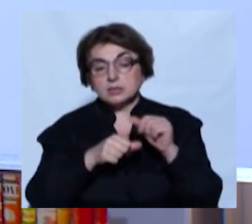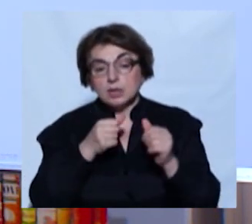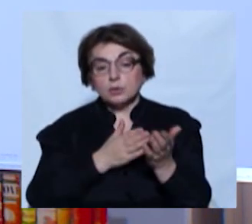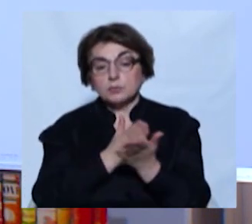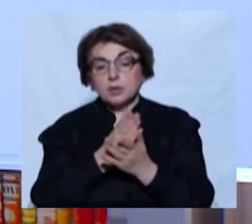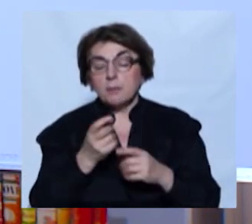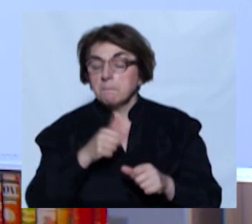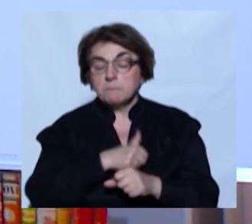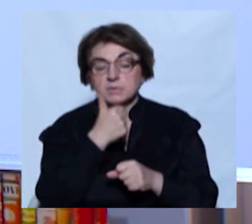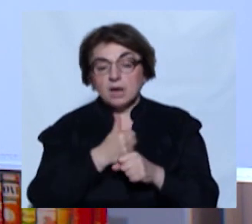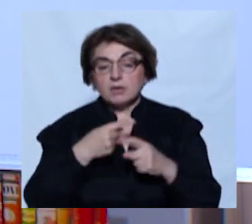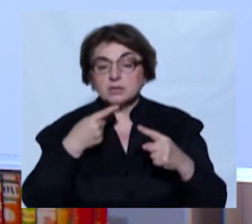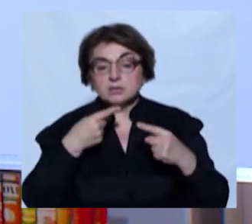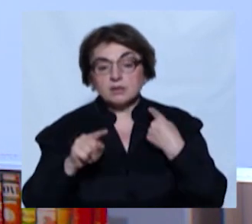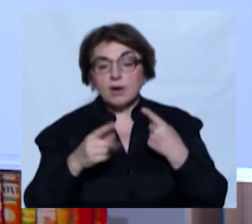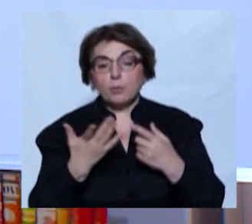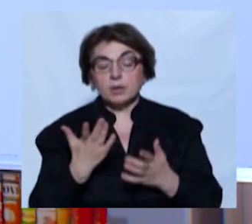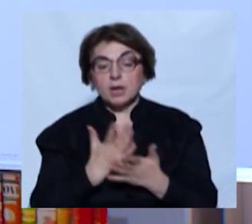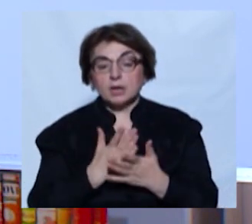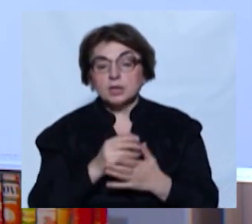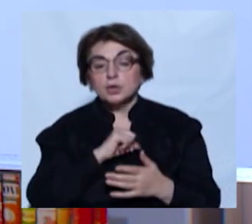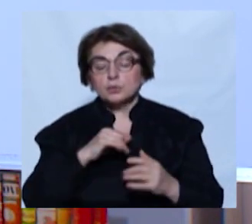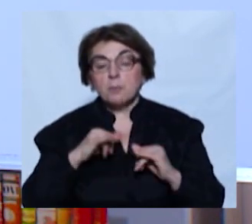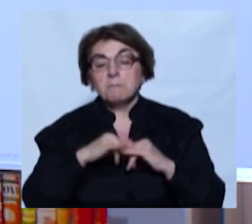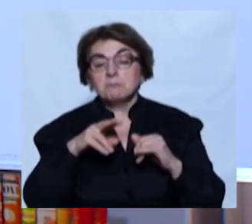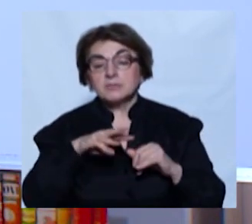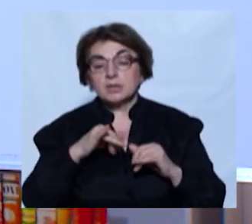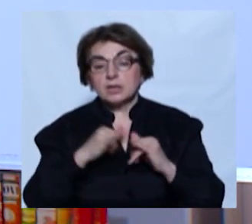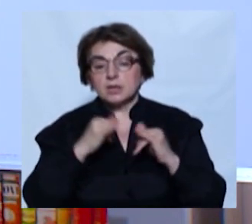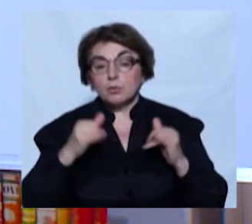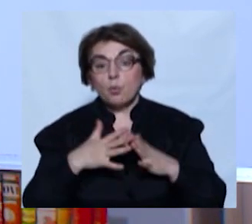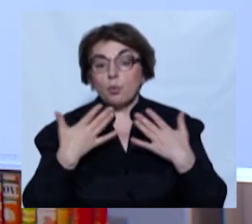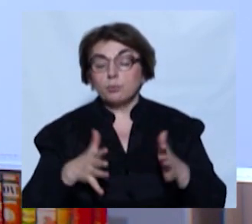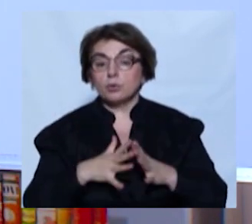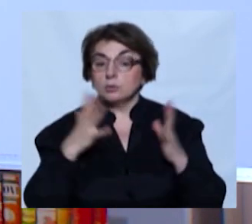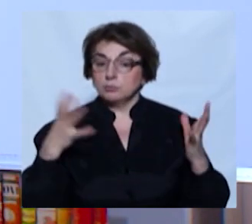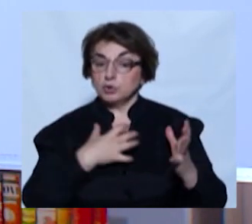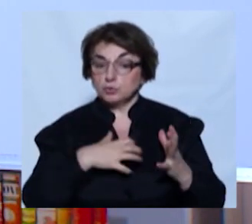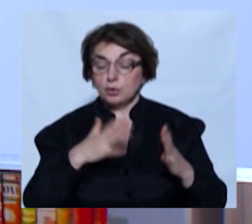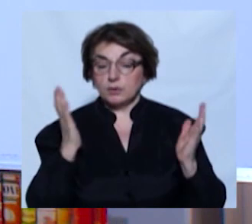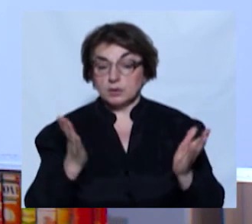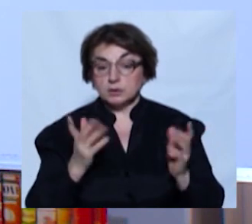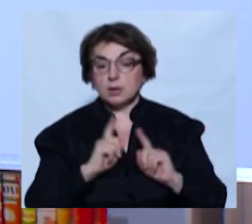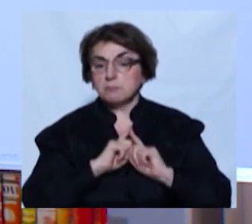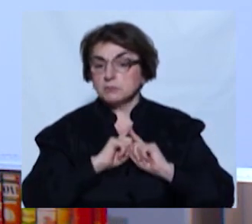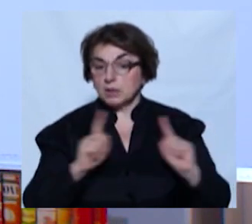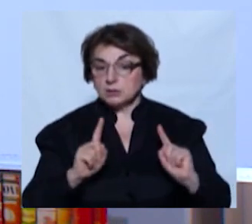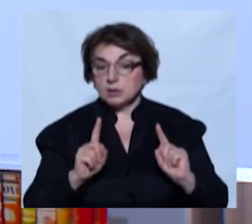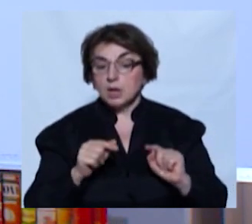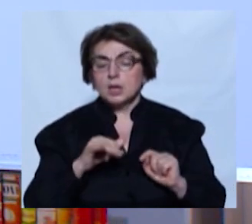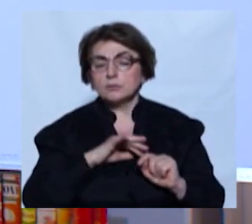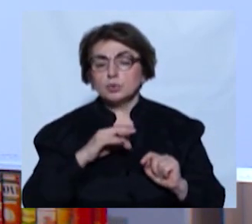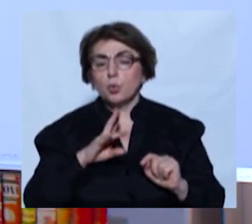მთავარი განმასხვავებელი გახლავთ ის, რომ მდგრადი განვითარების მიზნები უფრო ფართო სპექტრის არის და გახლავთ უნივერსალური. რას